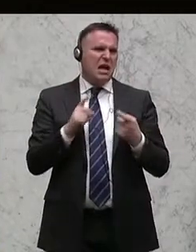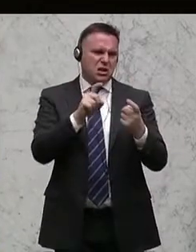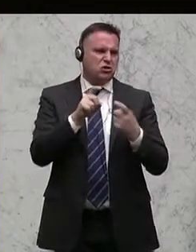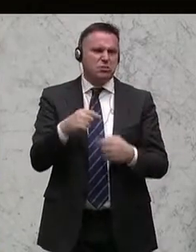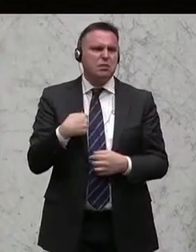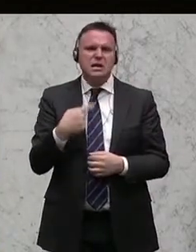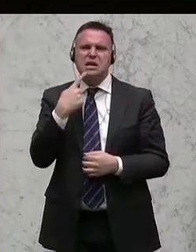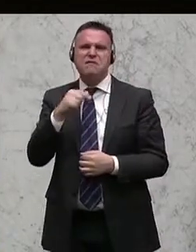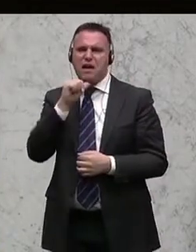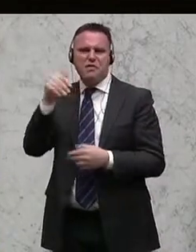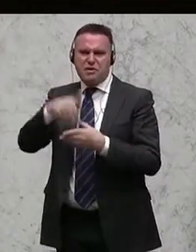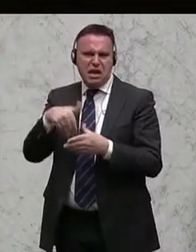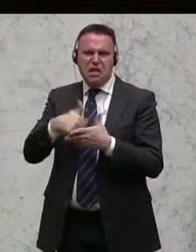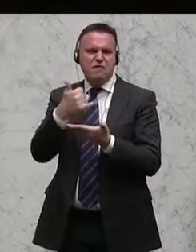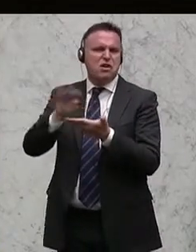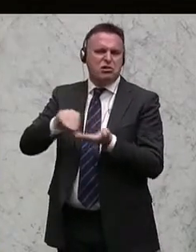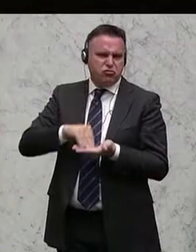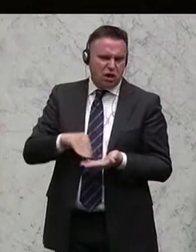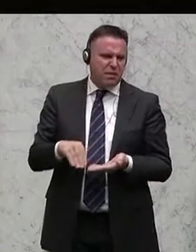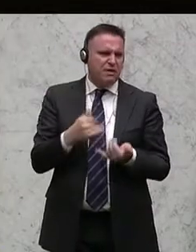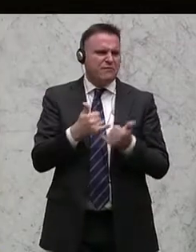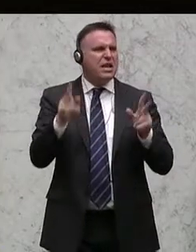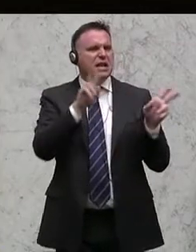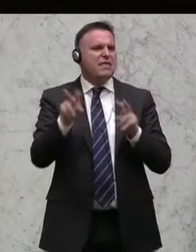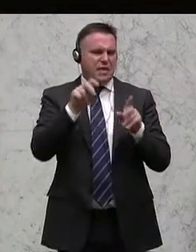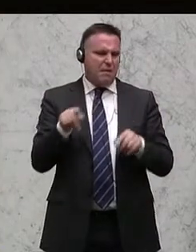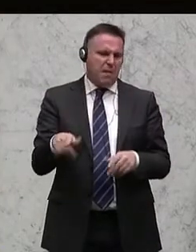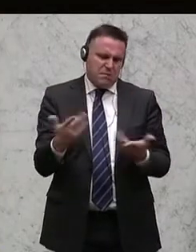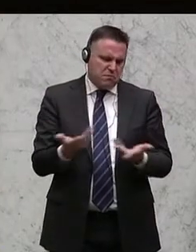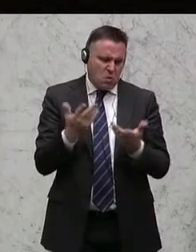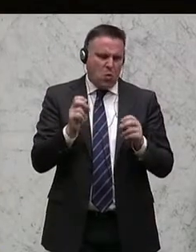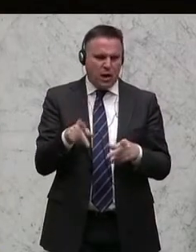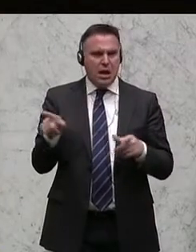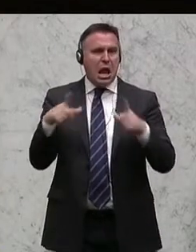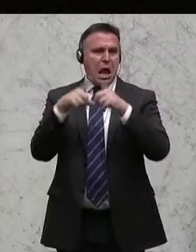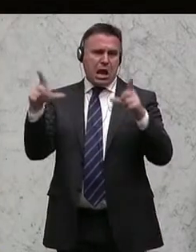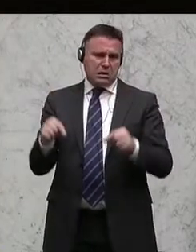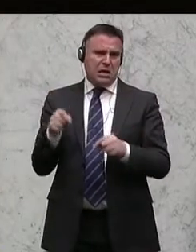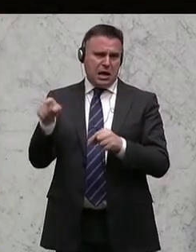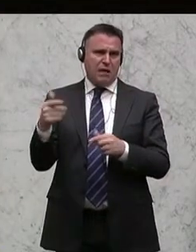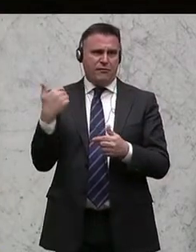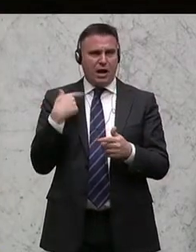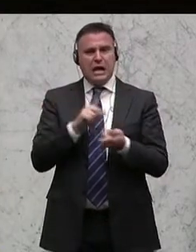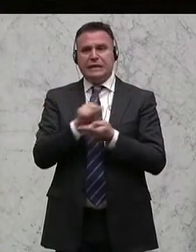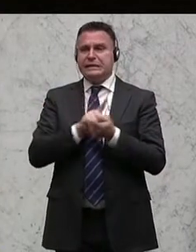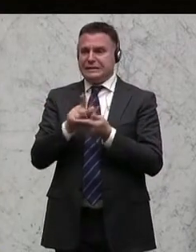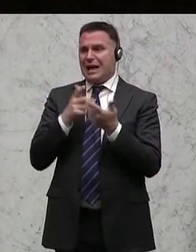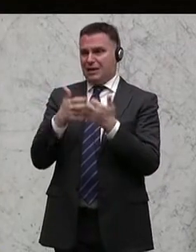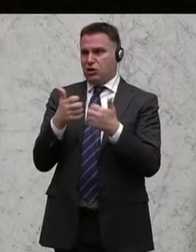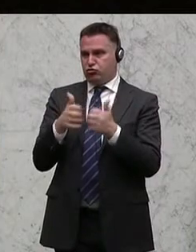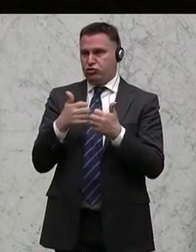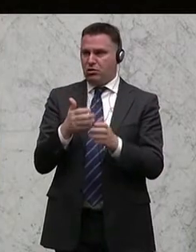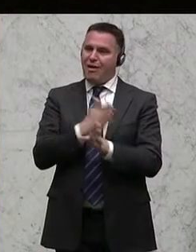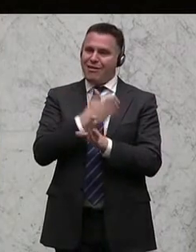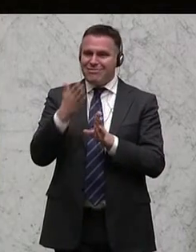auch nicht, weder in der Diktion noch in der Art noch in der Thematik, die gewählt wurde. Aber es ist ein Artikel über einen zeitgeschichtlichen Umstand, der nach